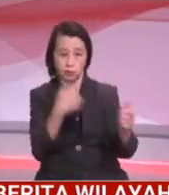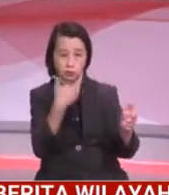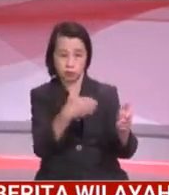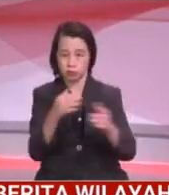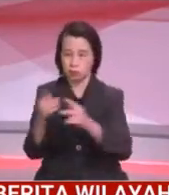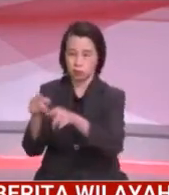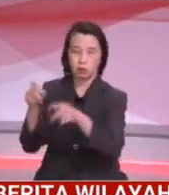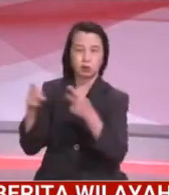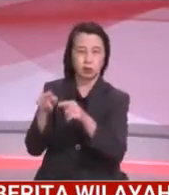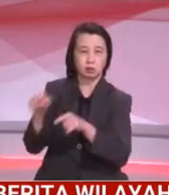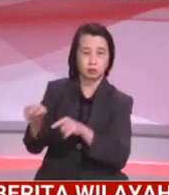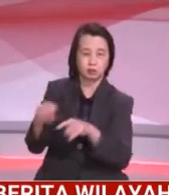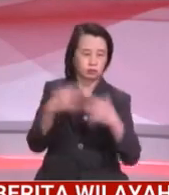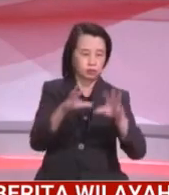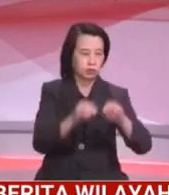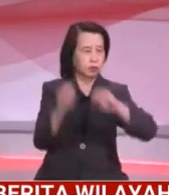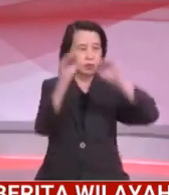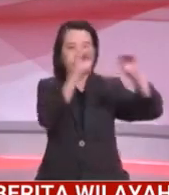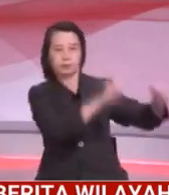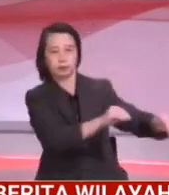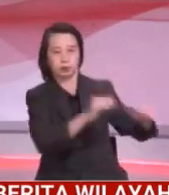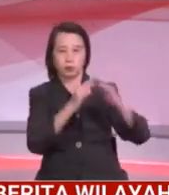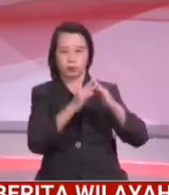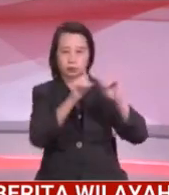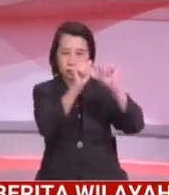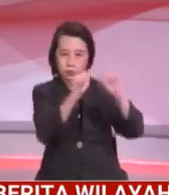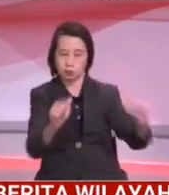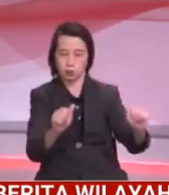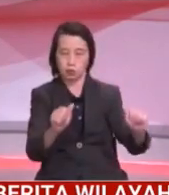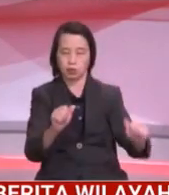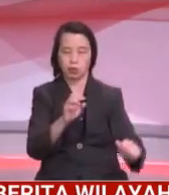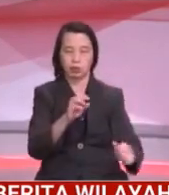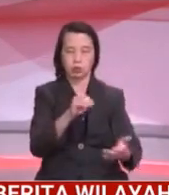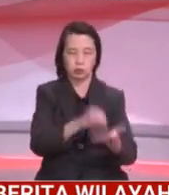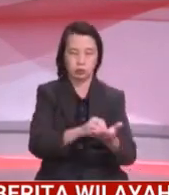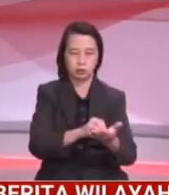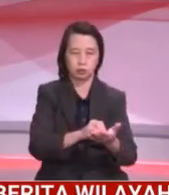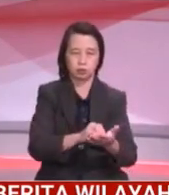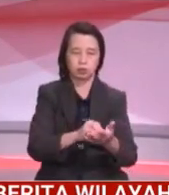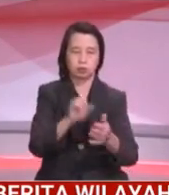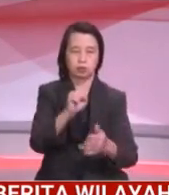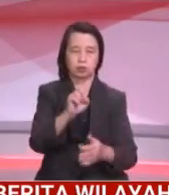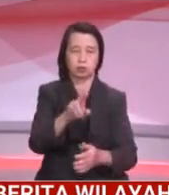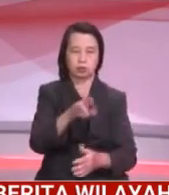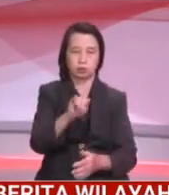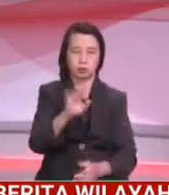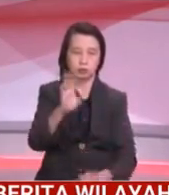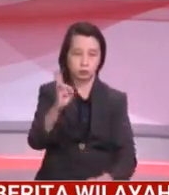berhampiran kawasan terbabit telah dipindahkan ke rumah penginapan Majlis Daerah di Pantai Sri Tujuh.